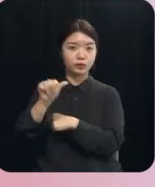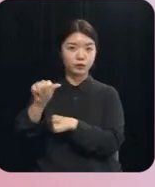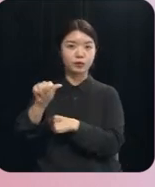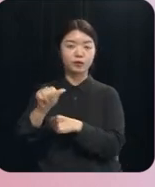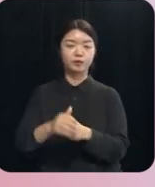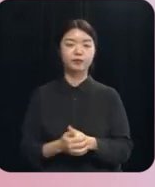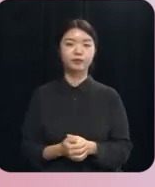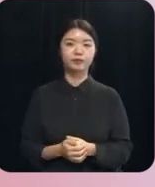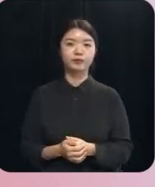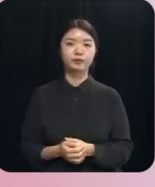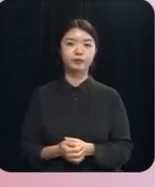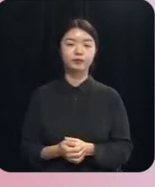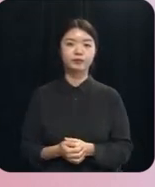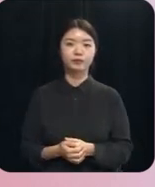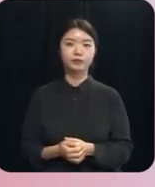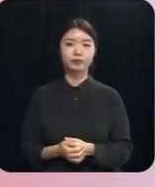5개입니다.